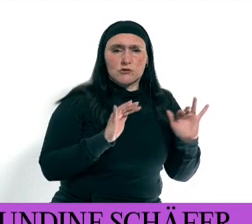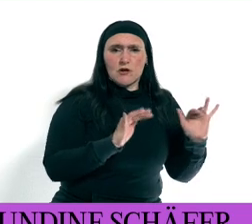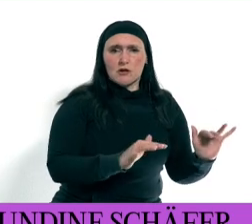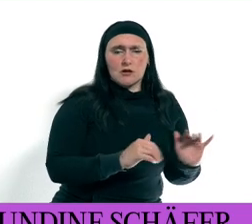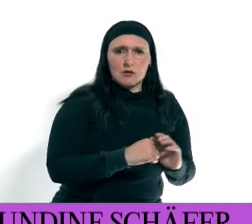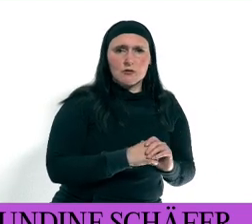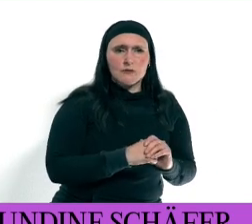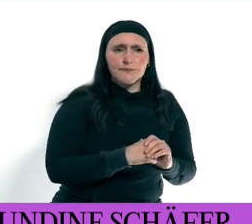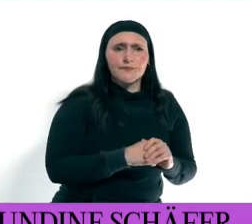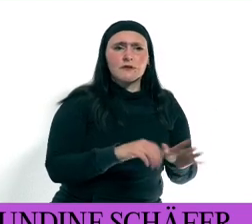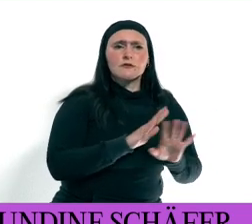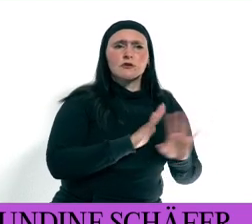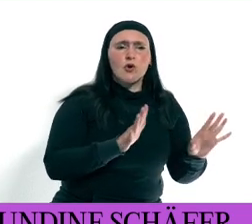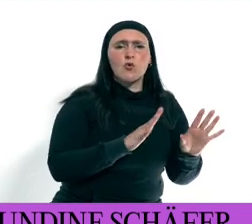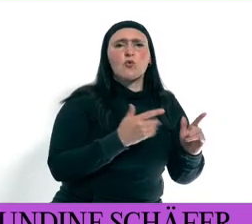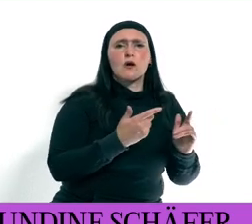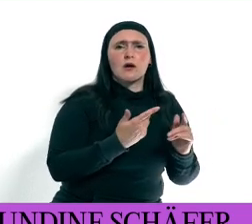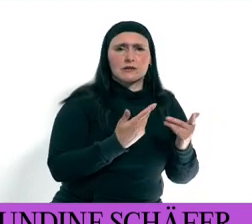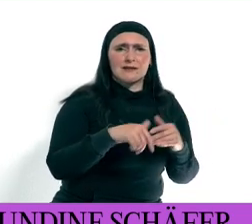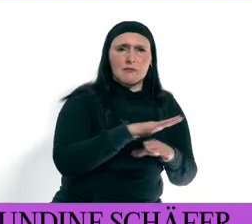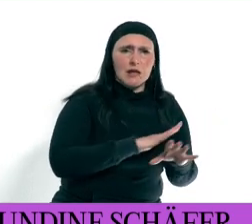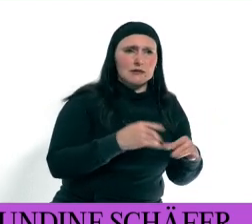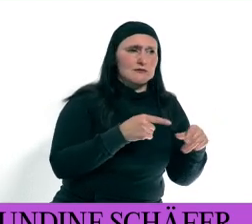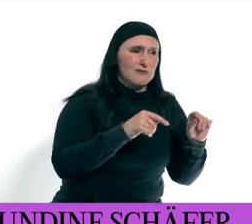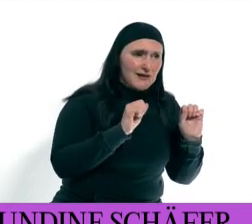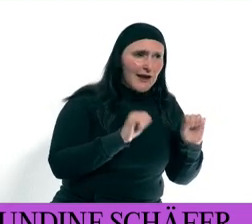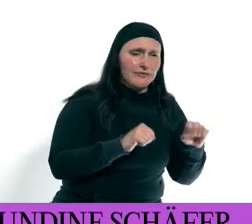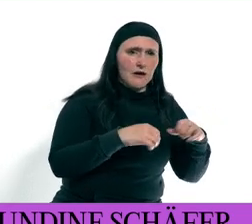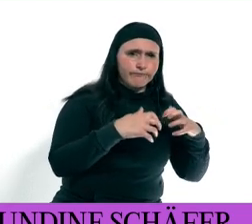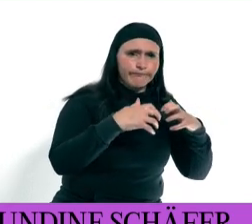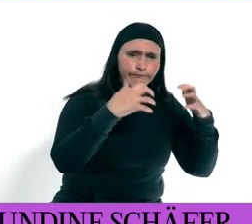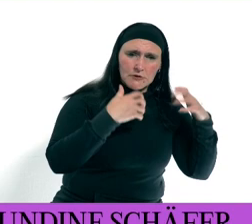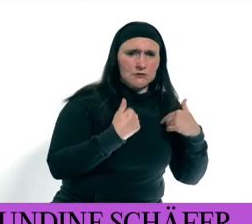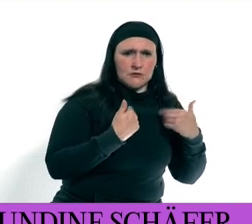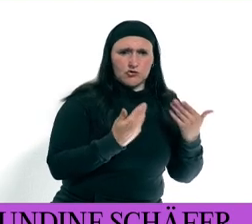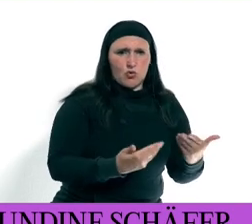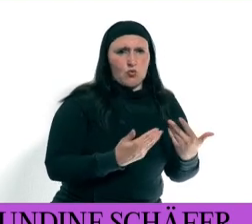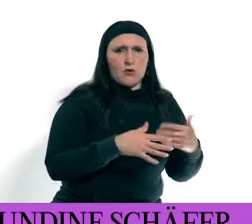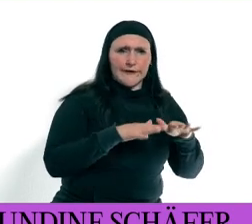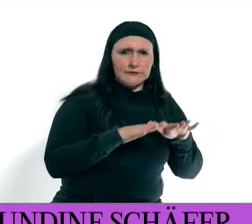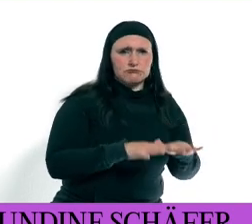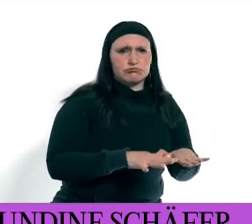ist es schwer, die Räume zu finden, die wir brauchen.